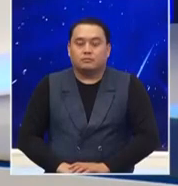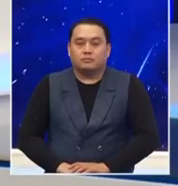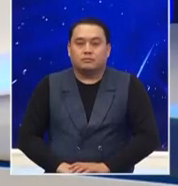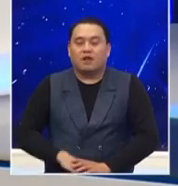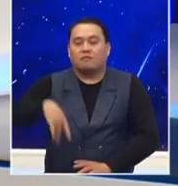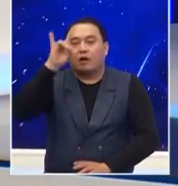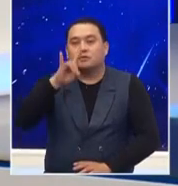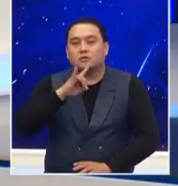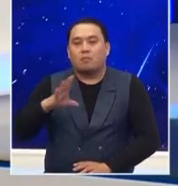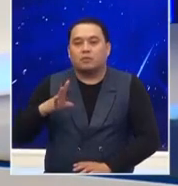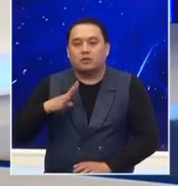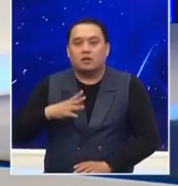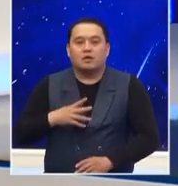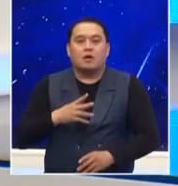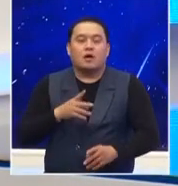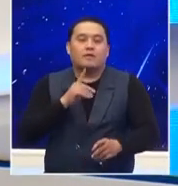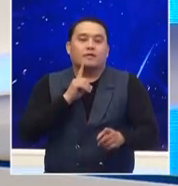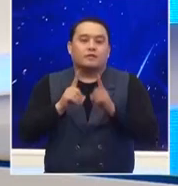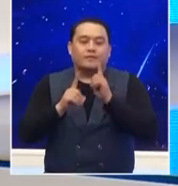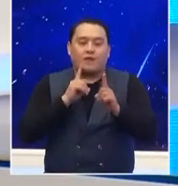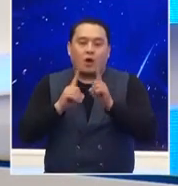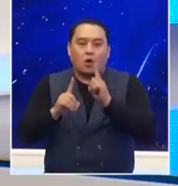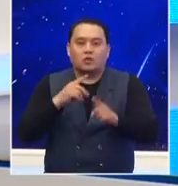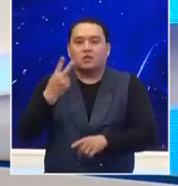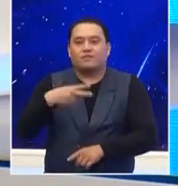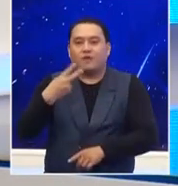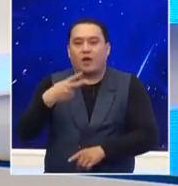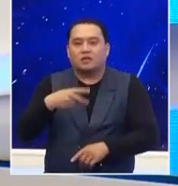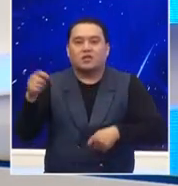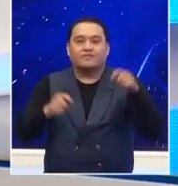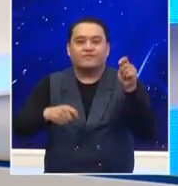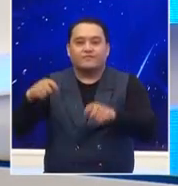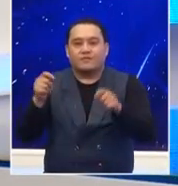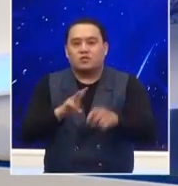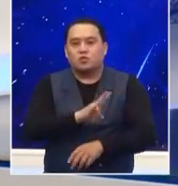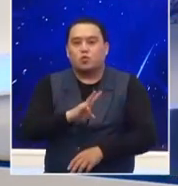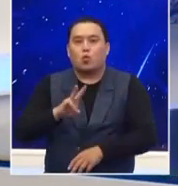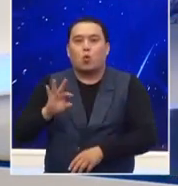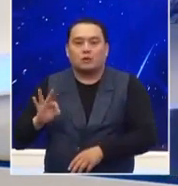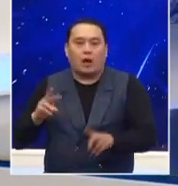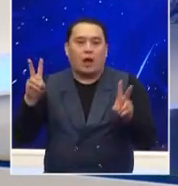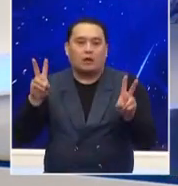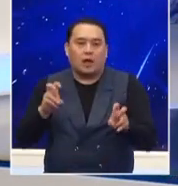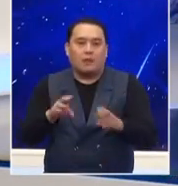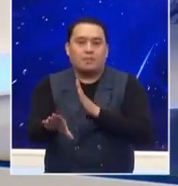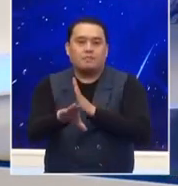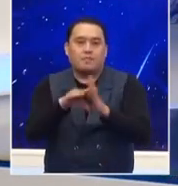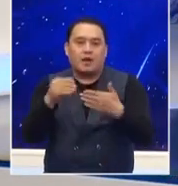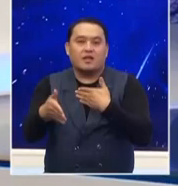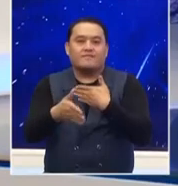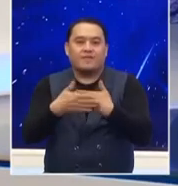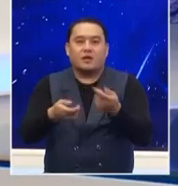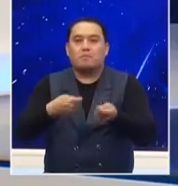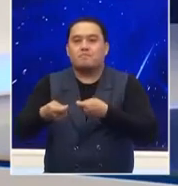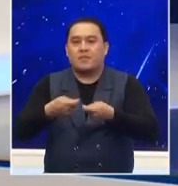В Казахстане состоялся внеочередной 20-й съезд партии «Нур Отан», на котором была рассмотрена предвыборная программа